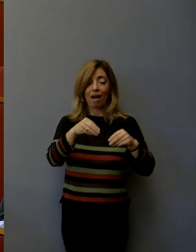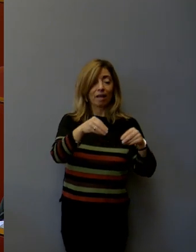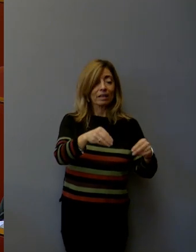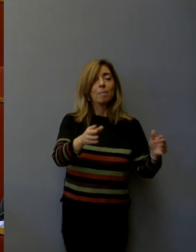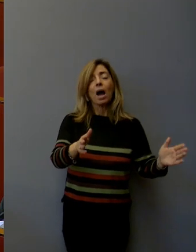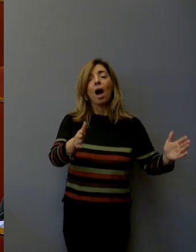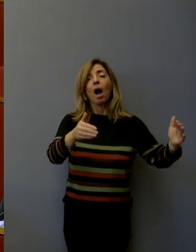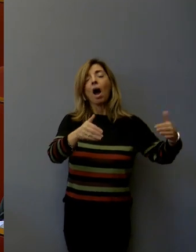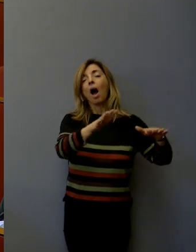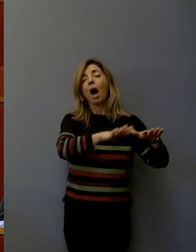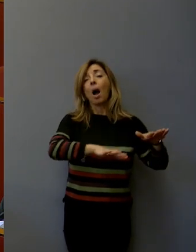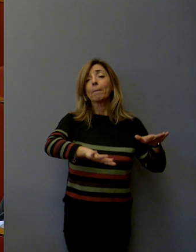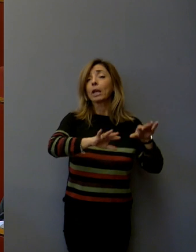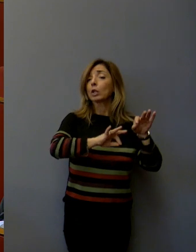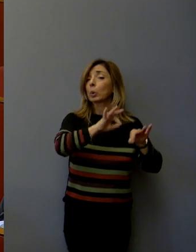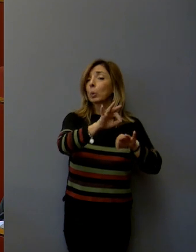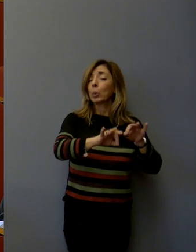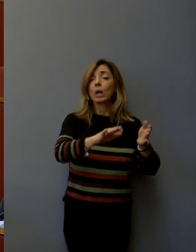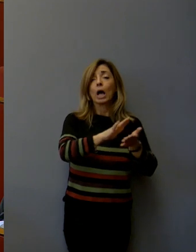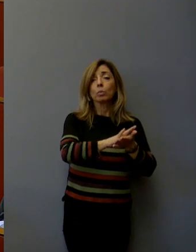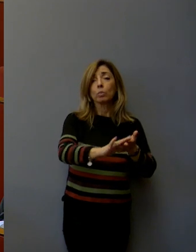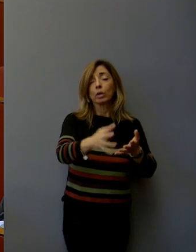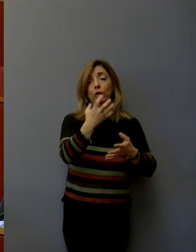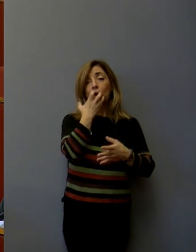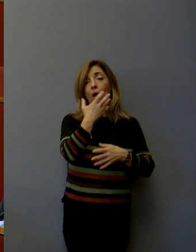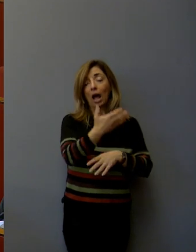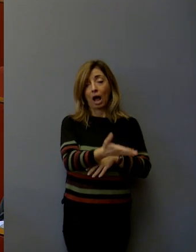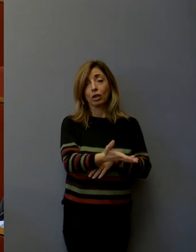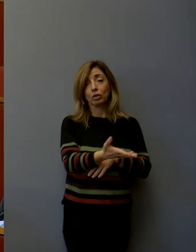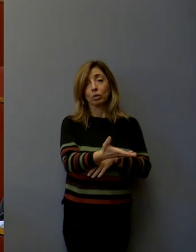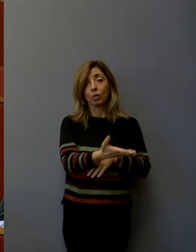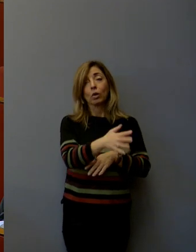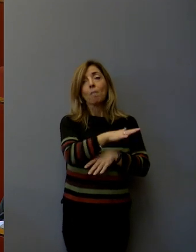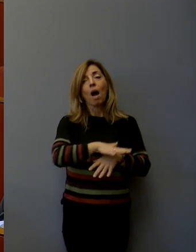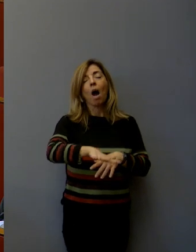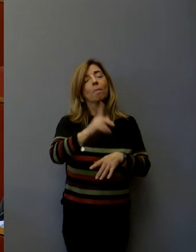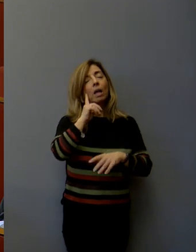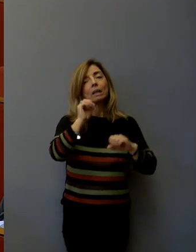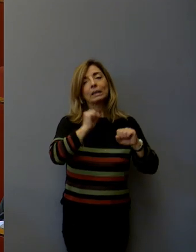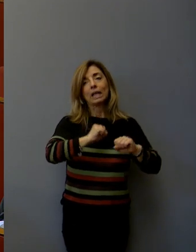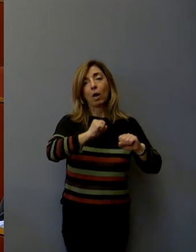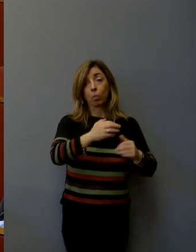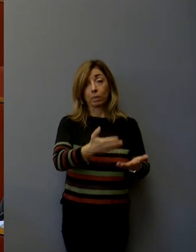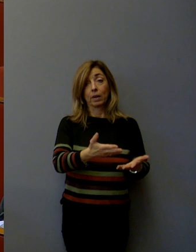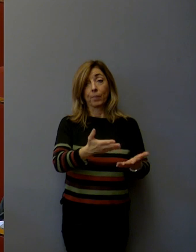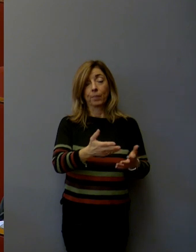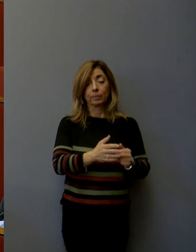in un ambiente direi anche salubre a questi punti